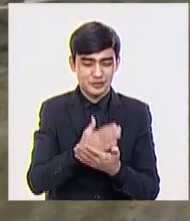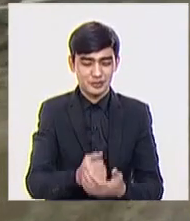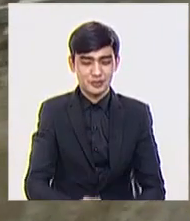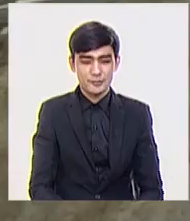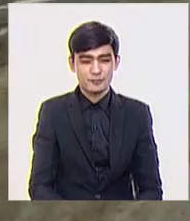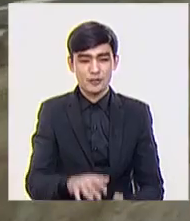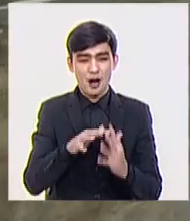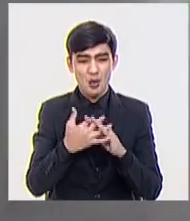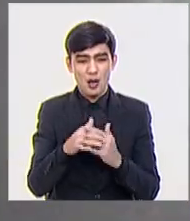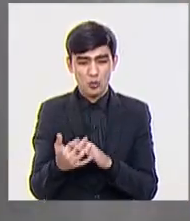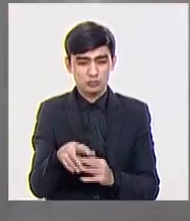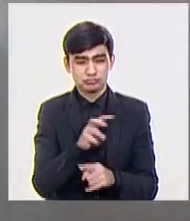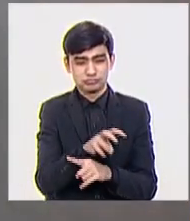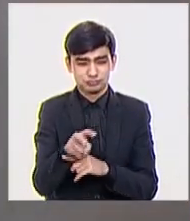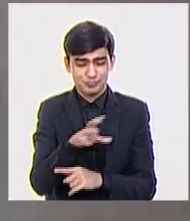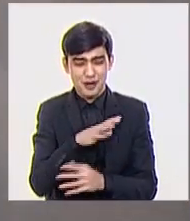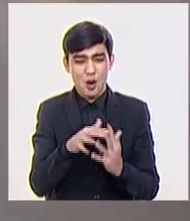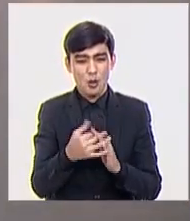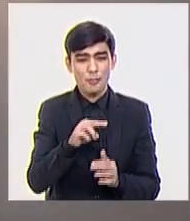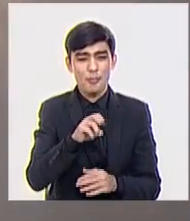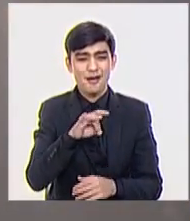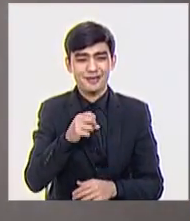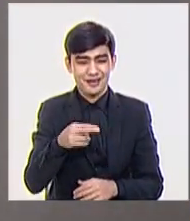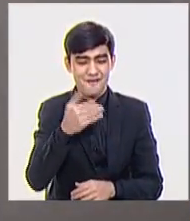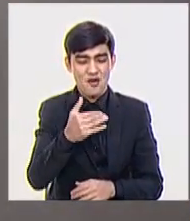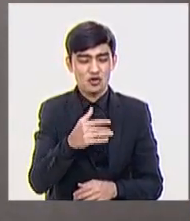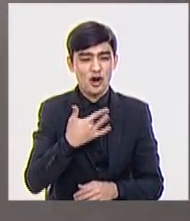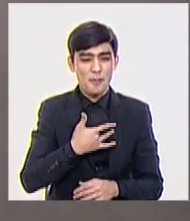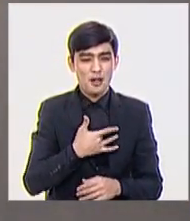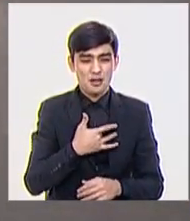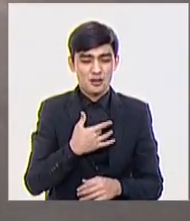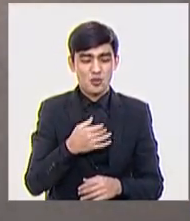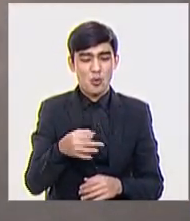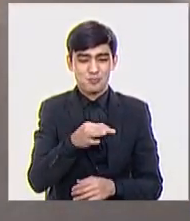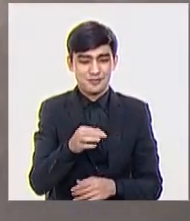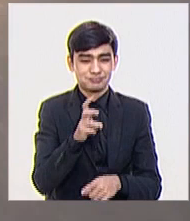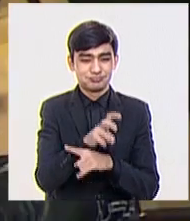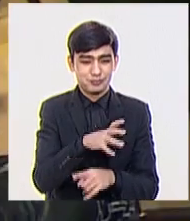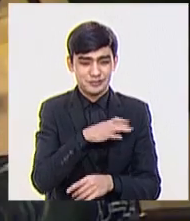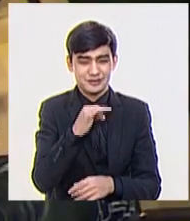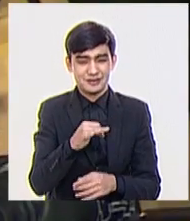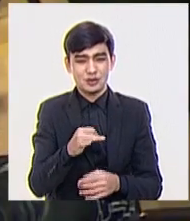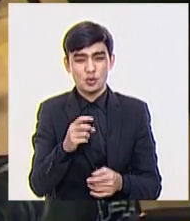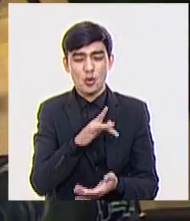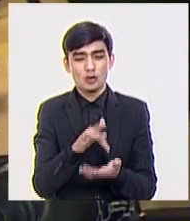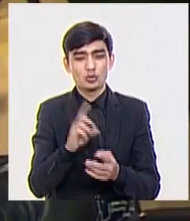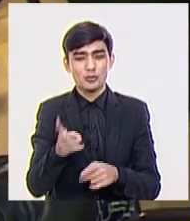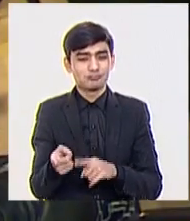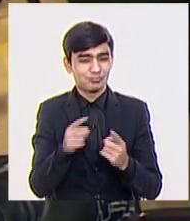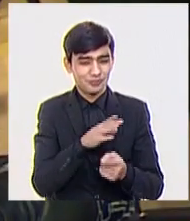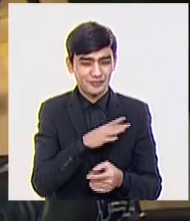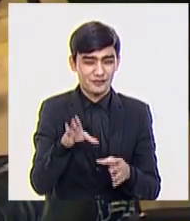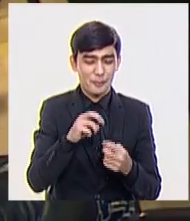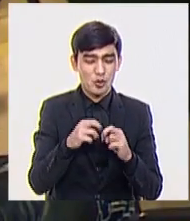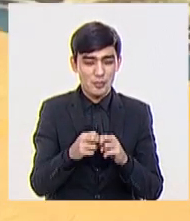Ауылдан ауылға атты акциямен ауыл партиясы Жамбыл облысының тұрғындармен кездесіп елді мекендерден қалаға дөрі көшкендердің мәселесін көтерді. Ал мұндай